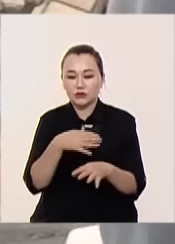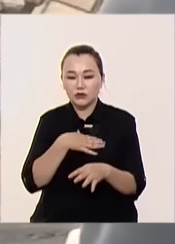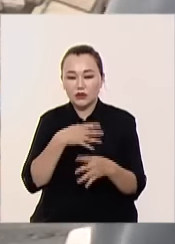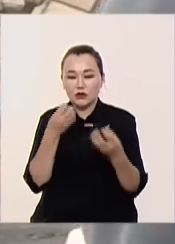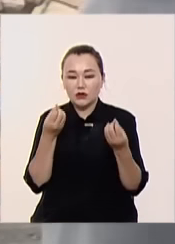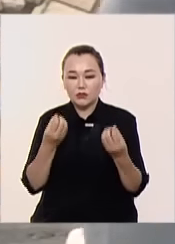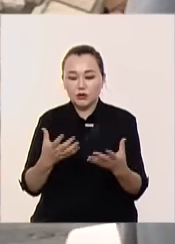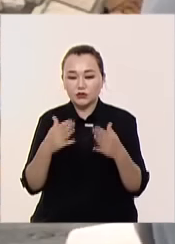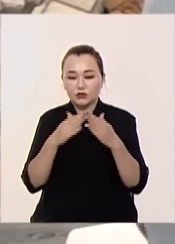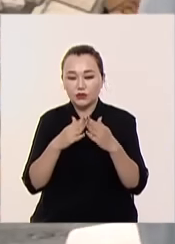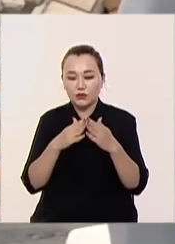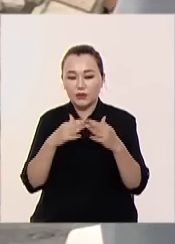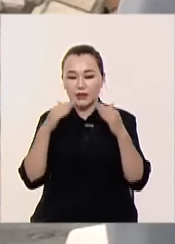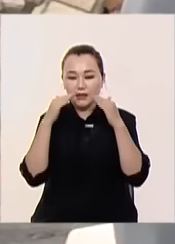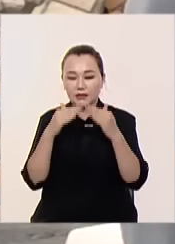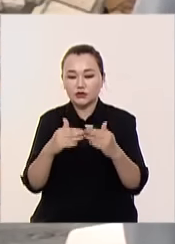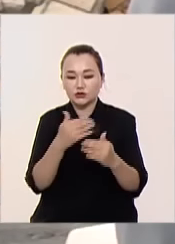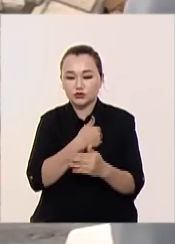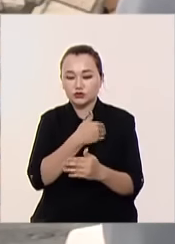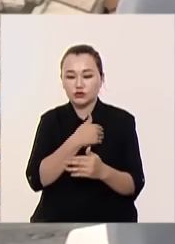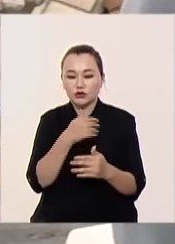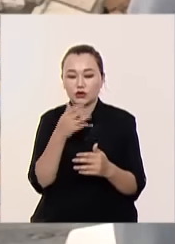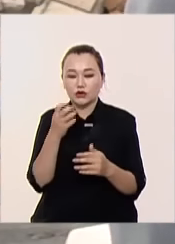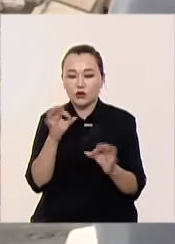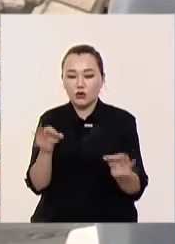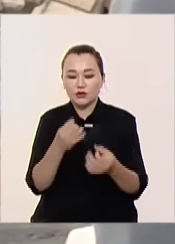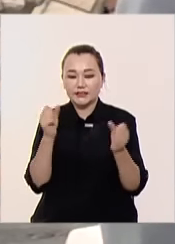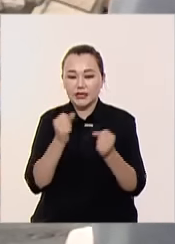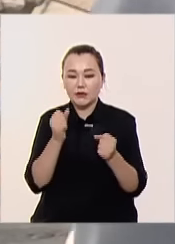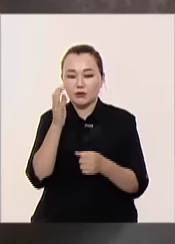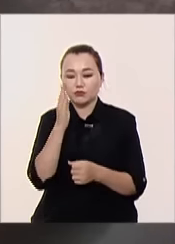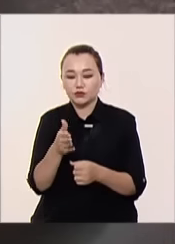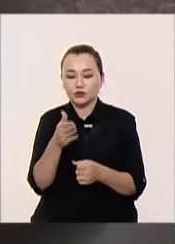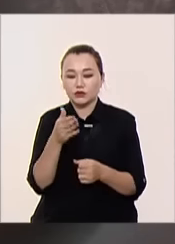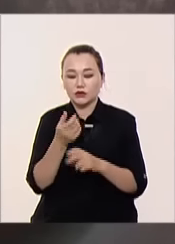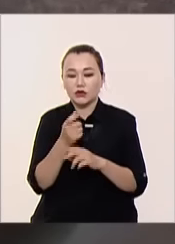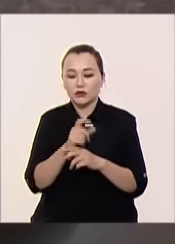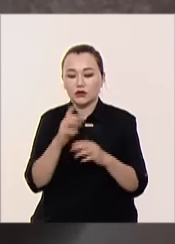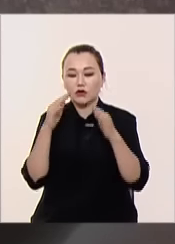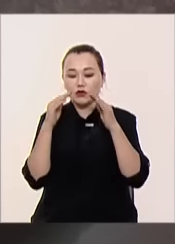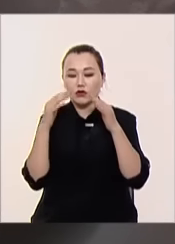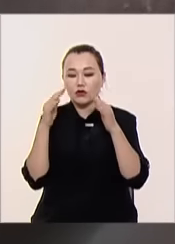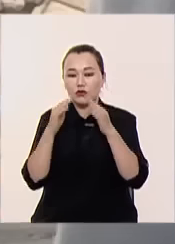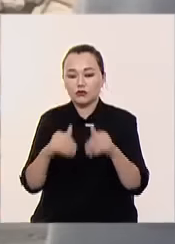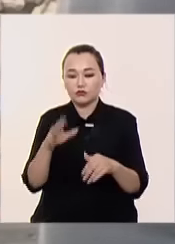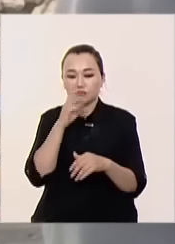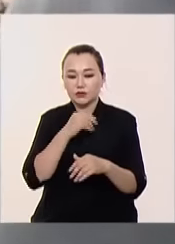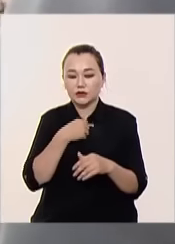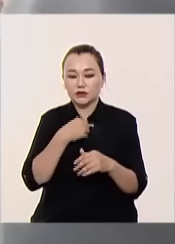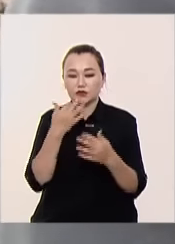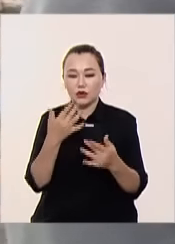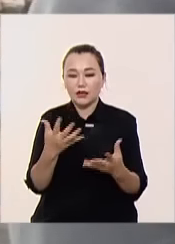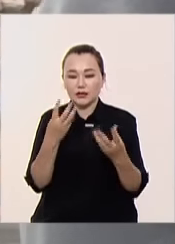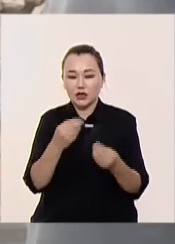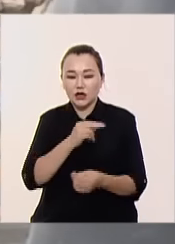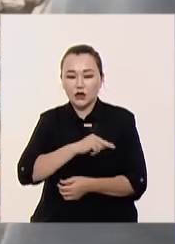мне дом, просто крыша закрыта, потому что уже осень идет. Зима, уже холод будет. Он вообще упадет. Серьезно, вот, уже сколько дней